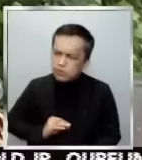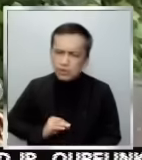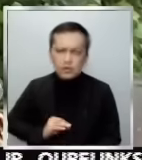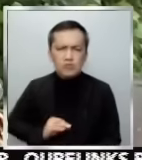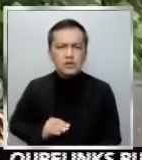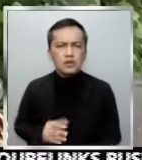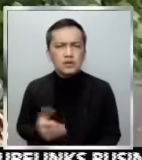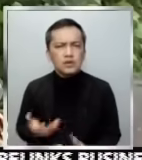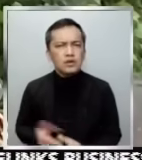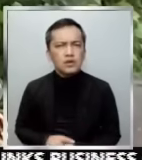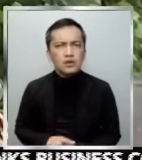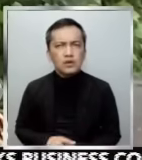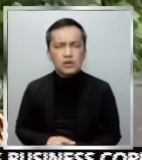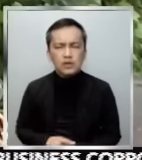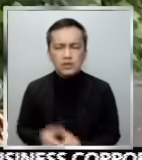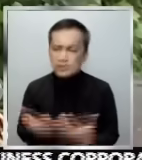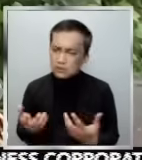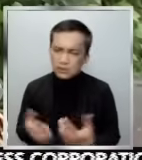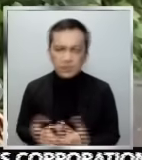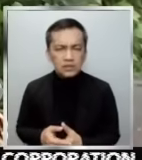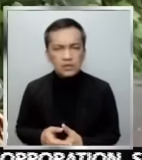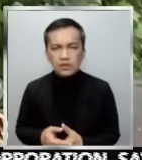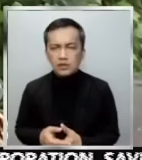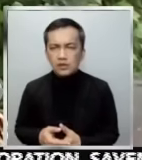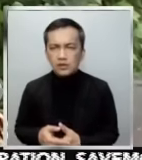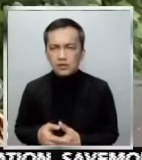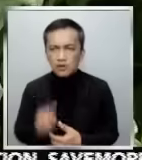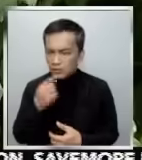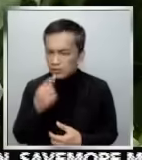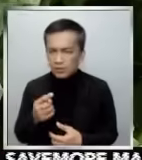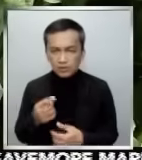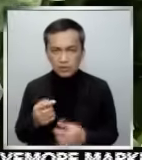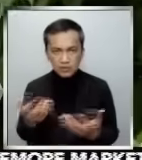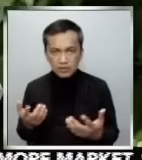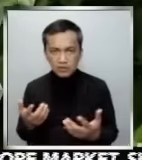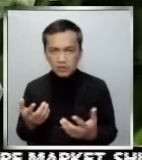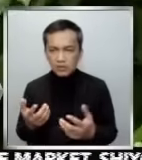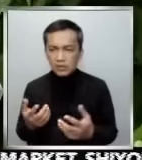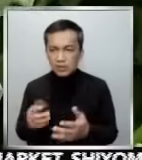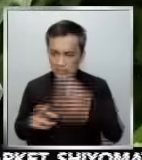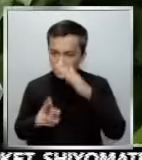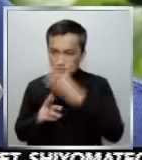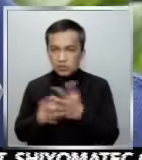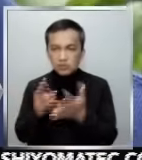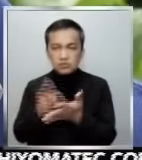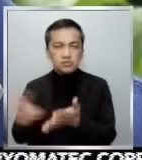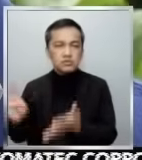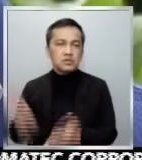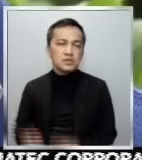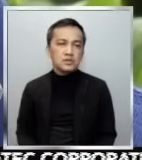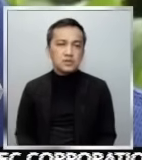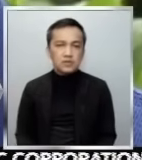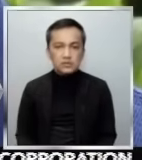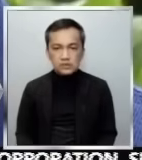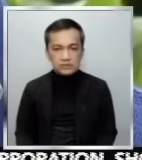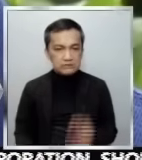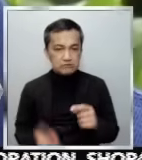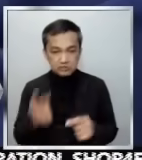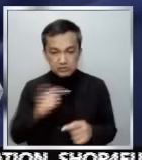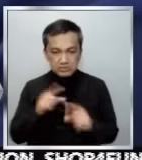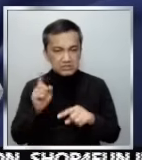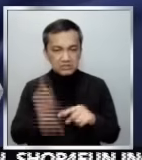ang tingin ko sa ano eh magre-retiro ako ng wala akong mapapala Hindi raw siya makapagretiro dahil wala siyang pambayad sa